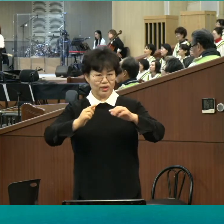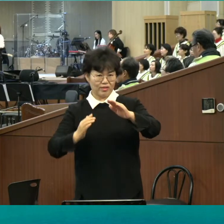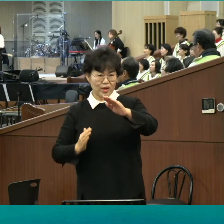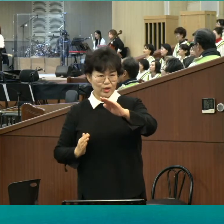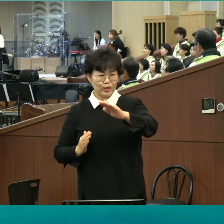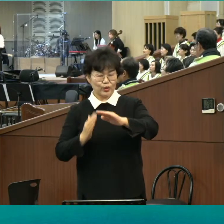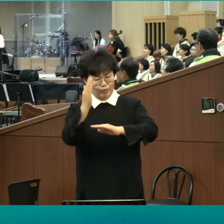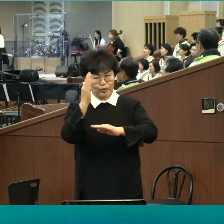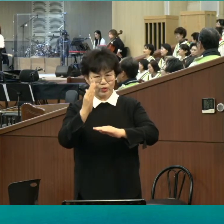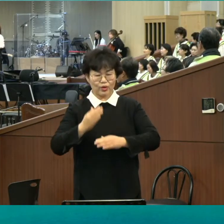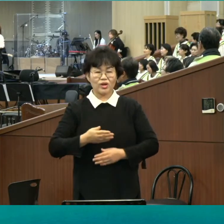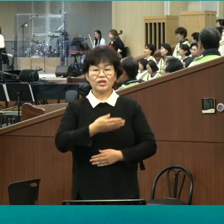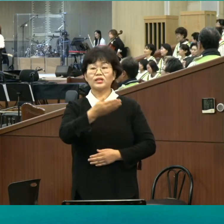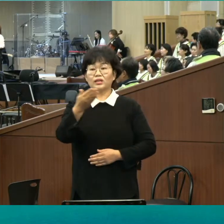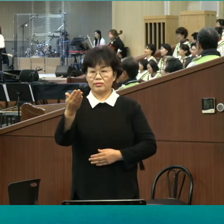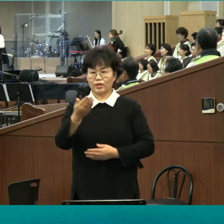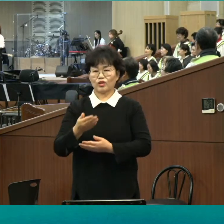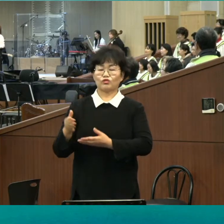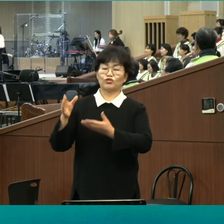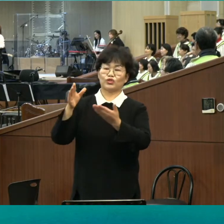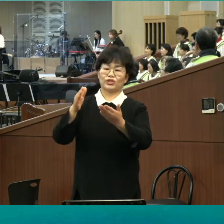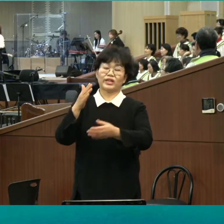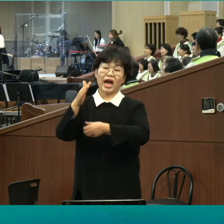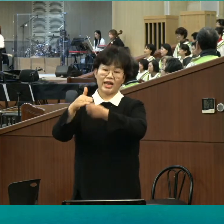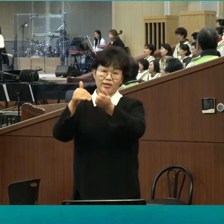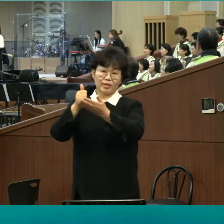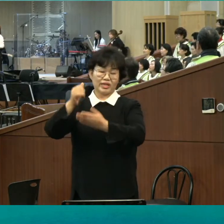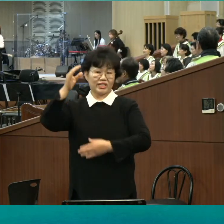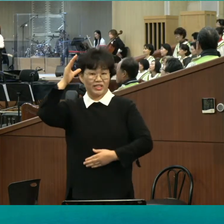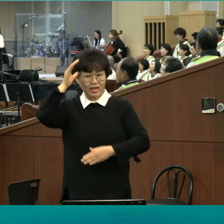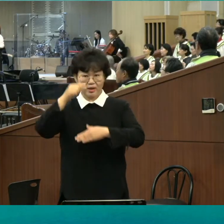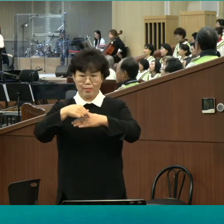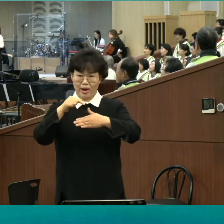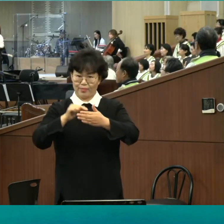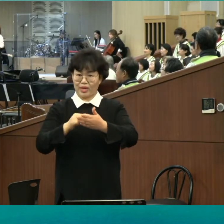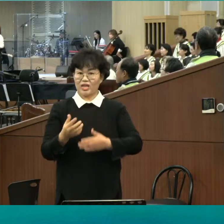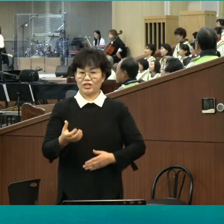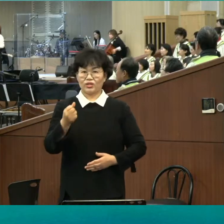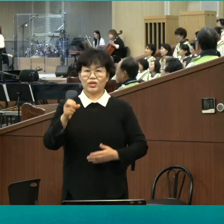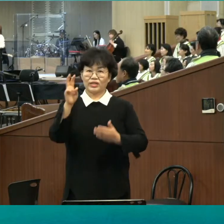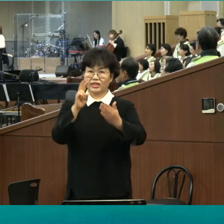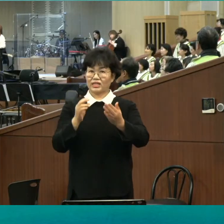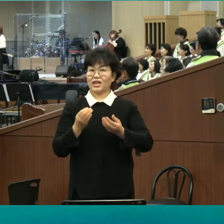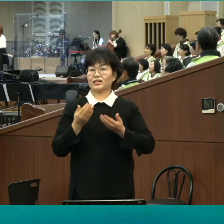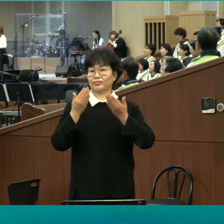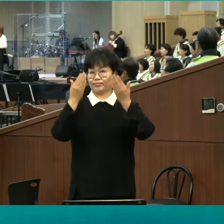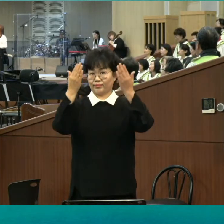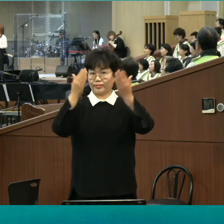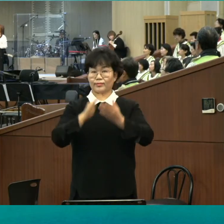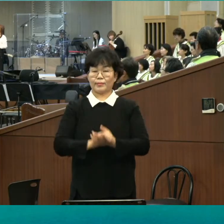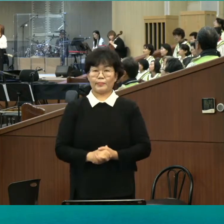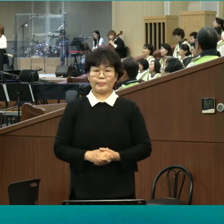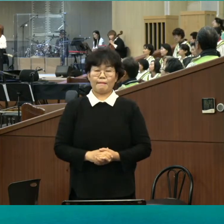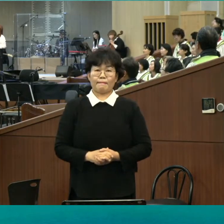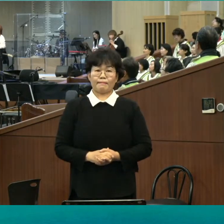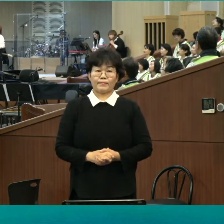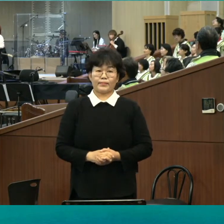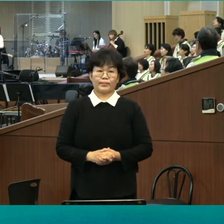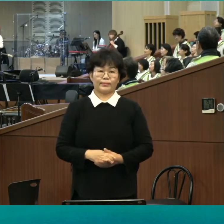이루실 그 하나님을 우리 기대하는 마음으로 이 찬양으로 함께 영광 돌렸으면 좋겠습니다. 나의 기도하는